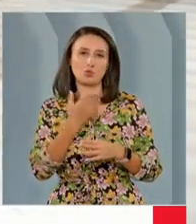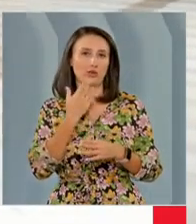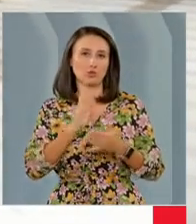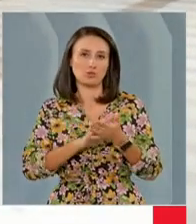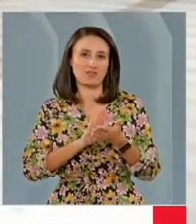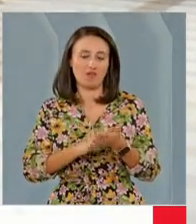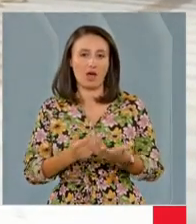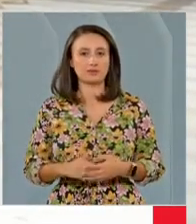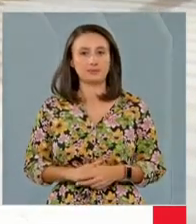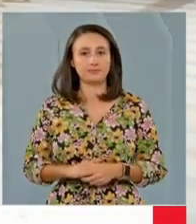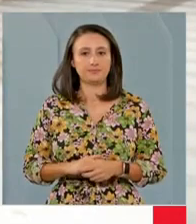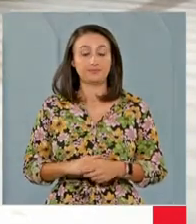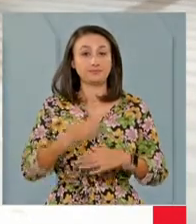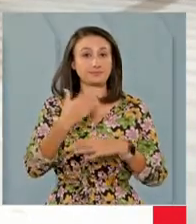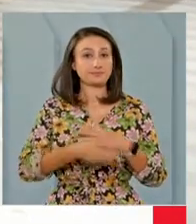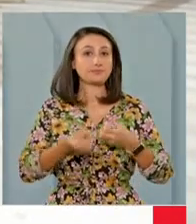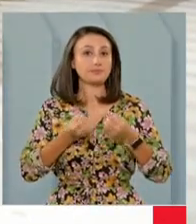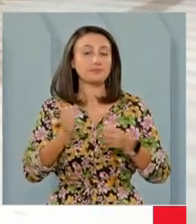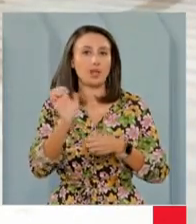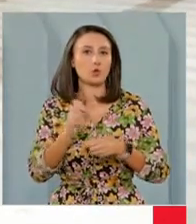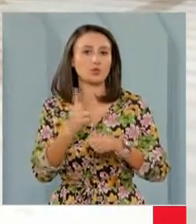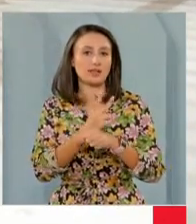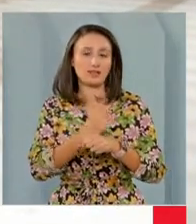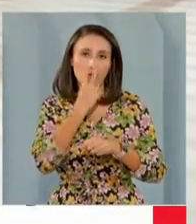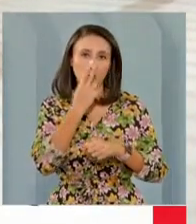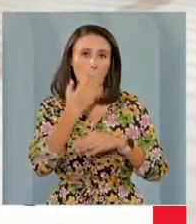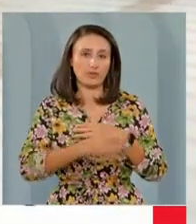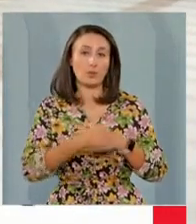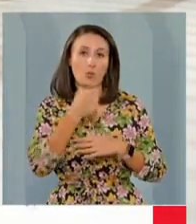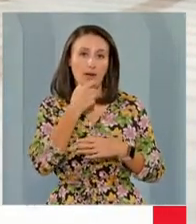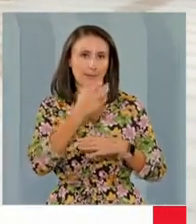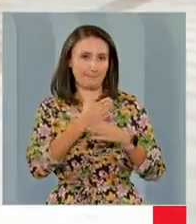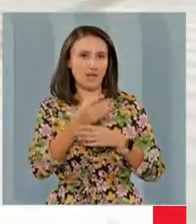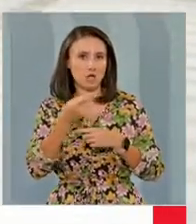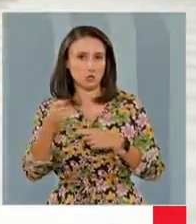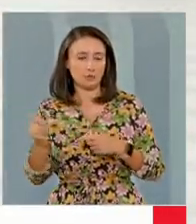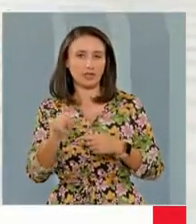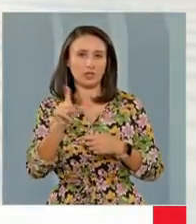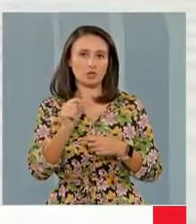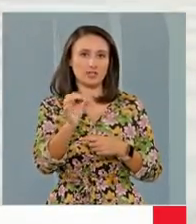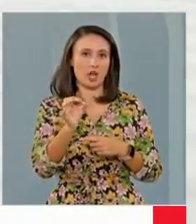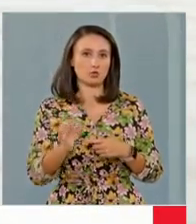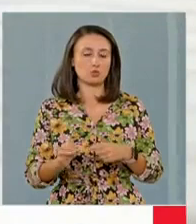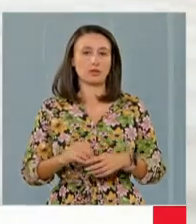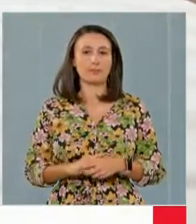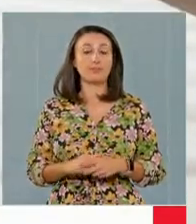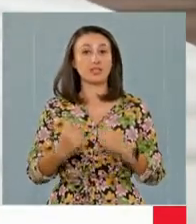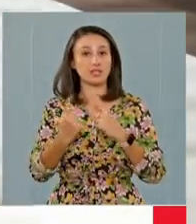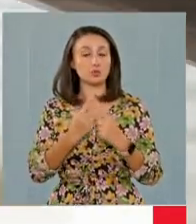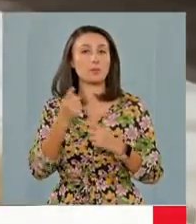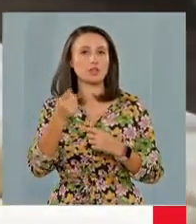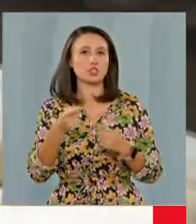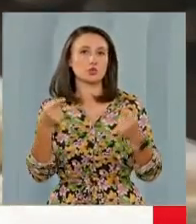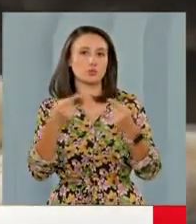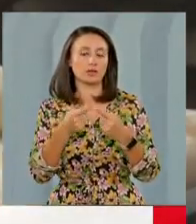justificată doar că ultimele date eurostat arată că în ultimul an pâinea s a scumpit cu 20% discutam despre